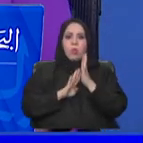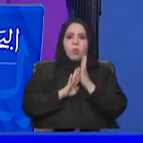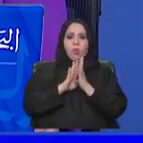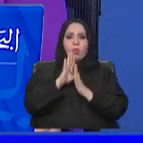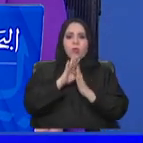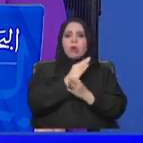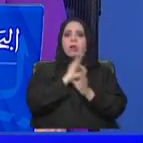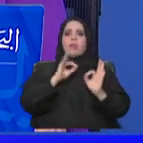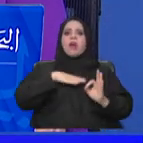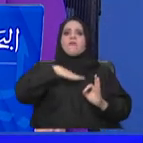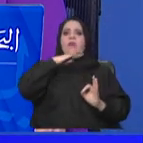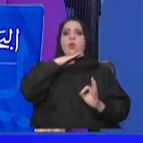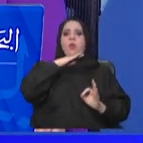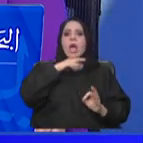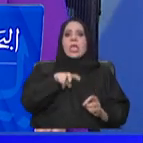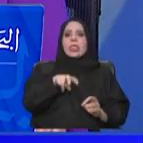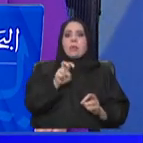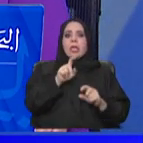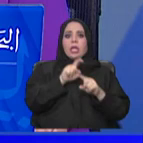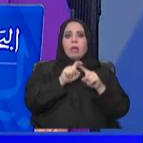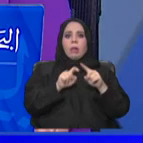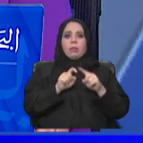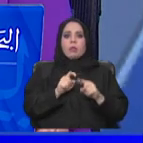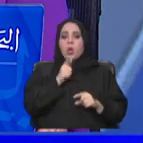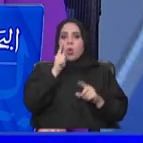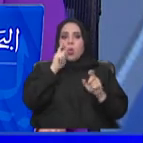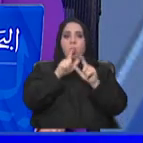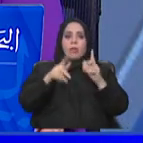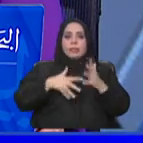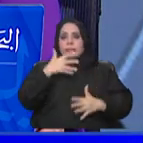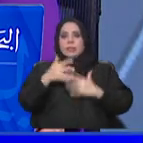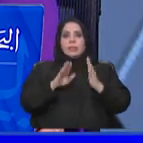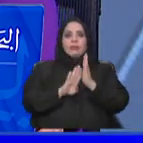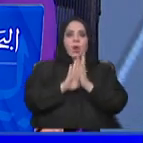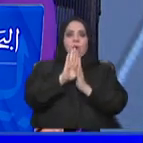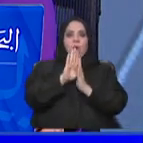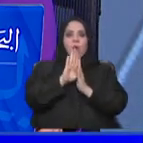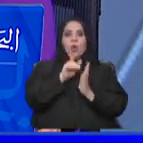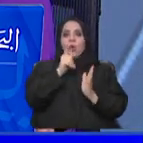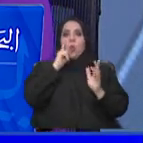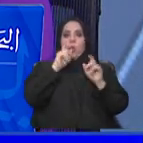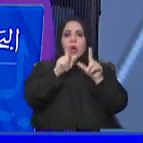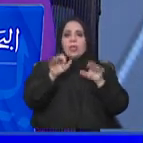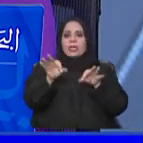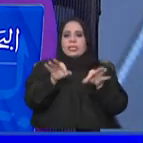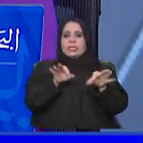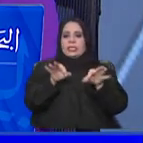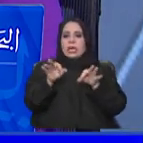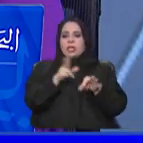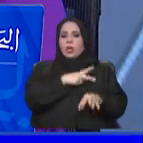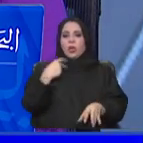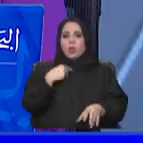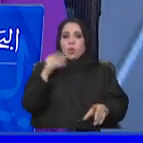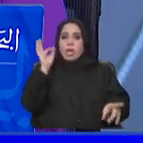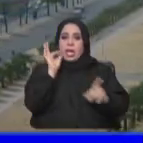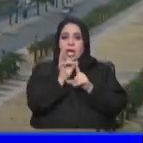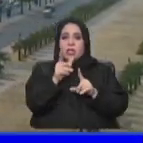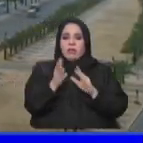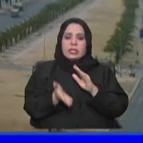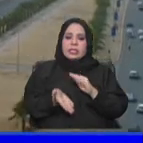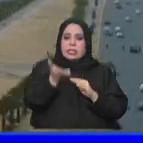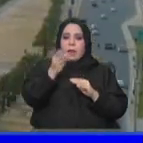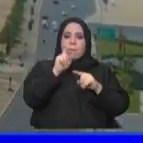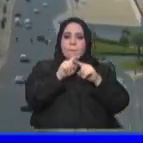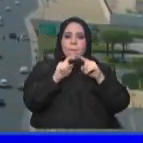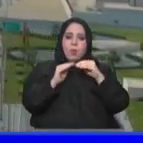في معدلات الإشغال تجاوز 80%. ويعكس الانتعاش الذي شهده هذا القطاع عمق السياسات الحكومية